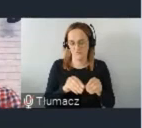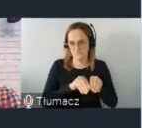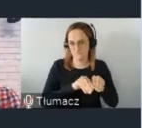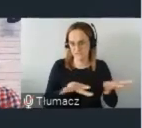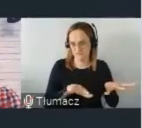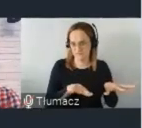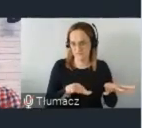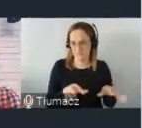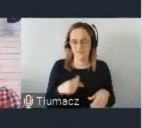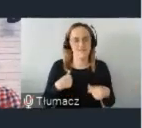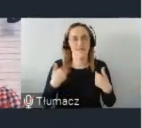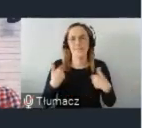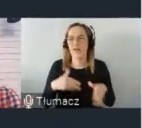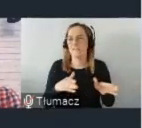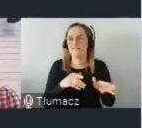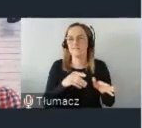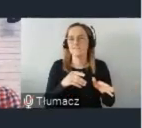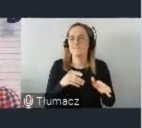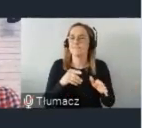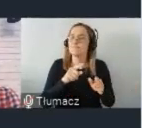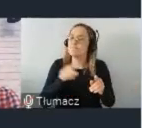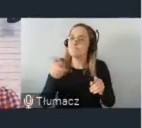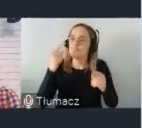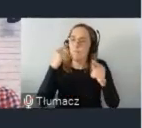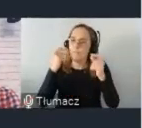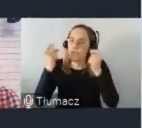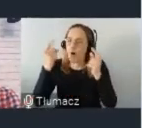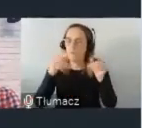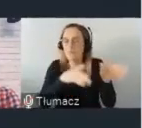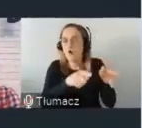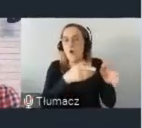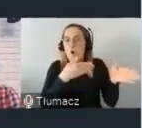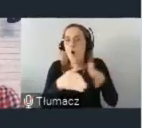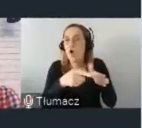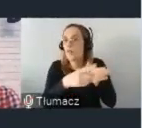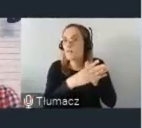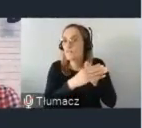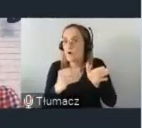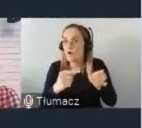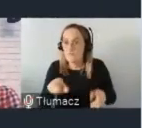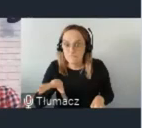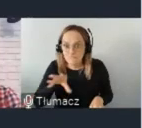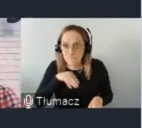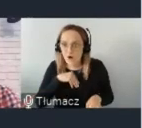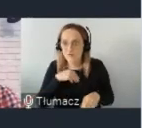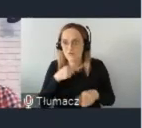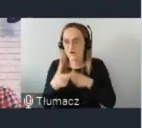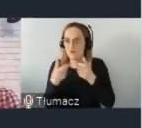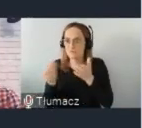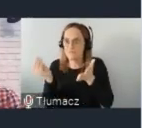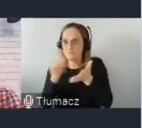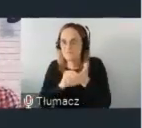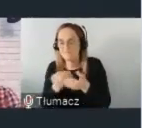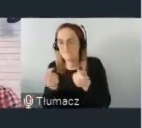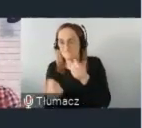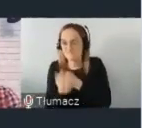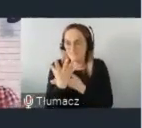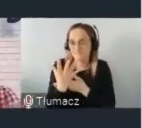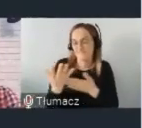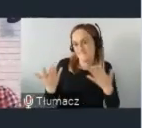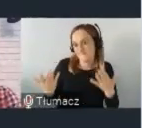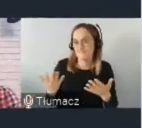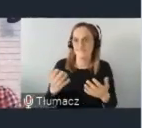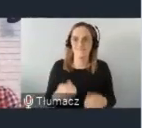bo niech te slajdy będą dla nas inspiracją, niech te gotowce spowodują, że aha, czyli można coś wstawić, tu dokleić, coś wyświetlić.